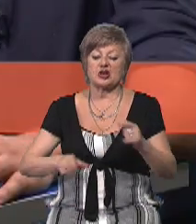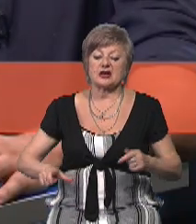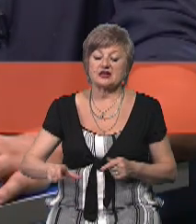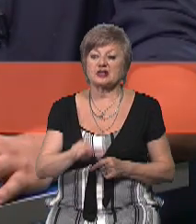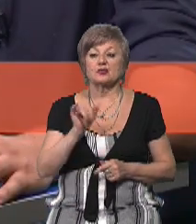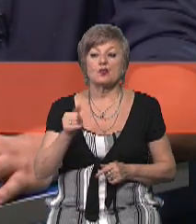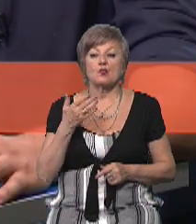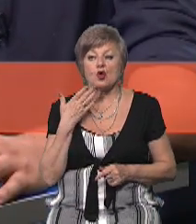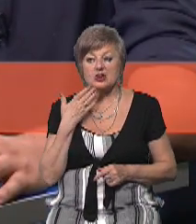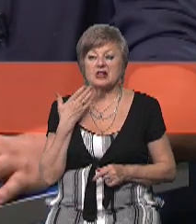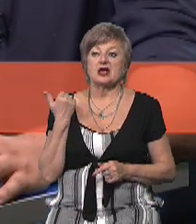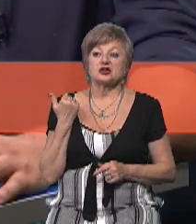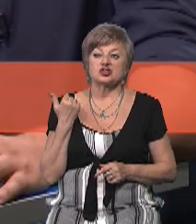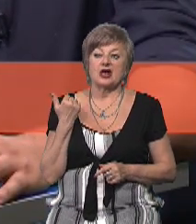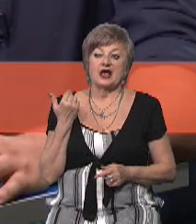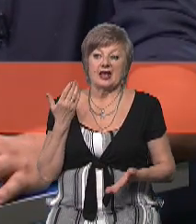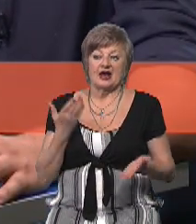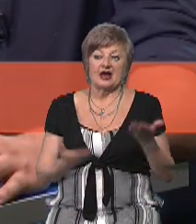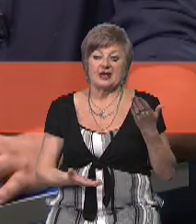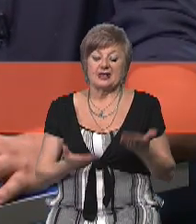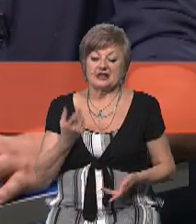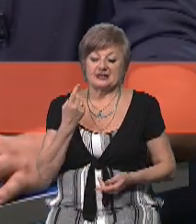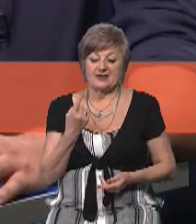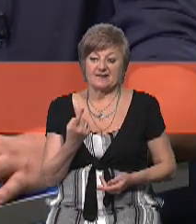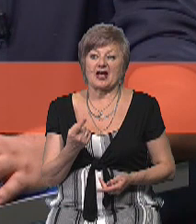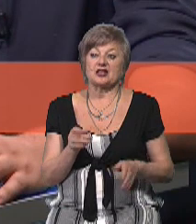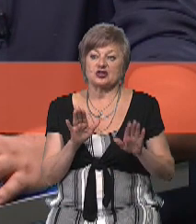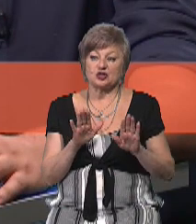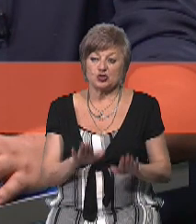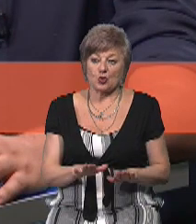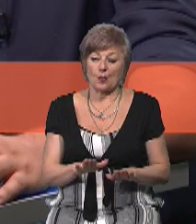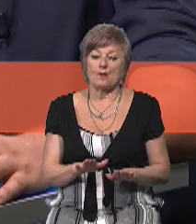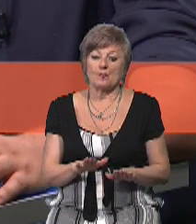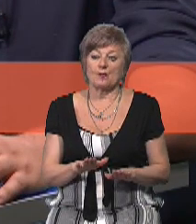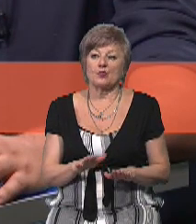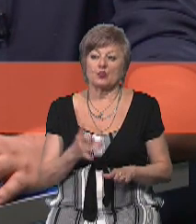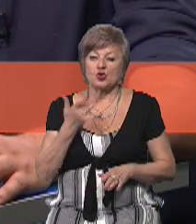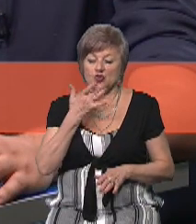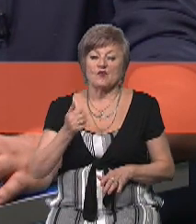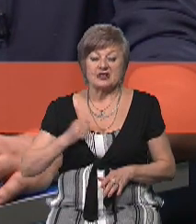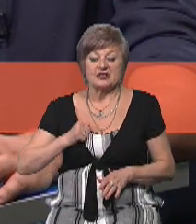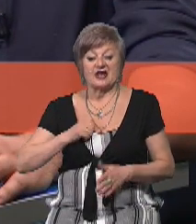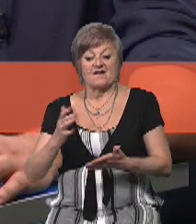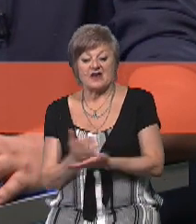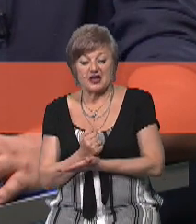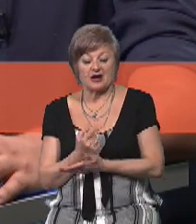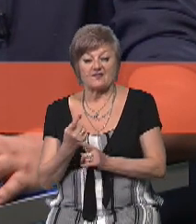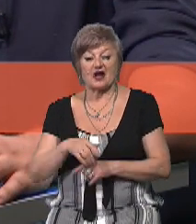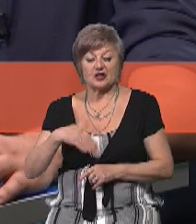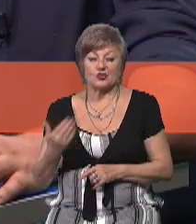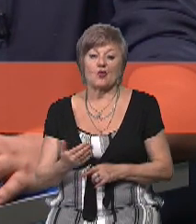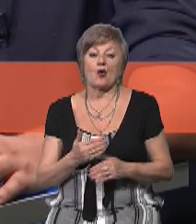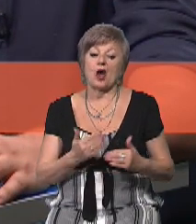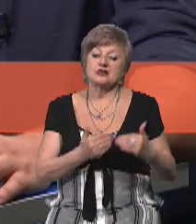полегшений. Тобто, якщо в одному, відповідно, в тактичному плані тут радянські війська виграли, то, можливо, в